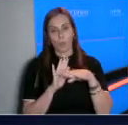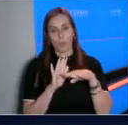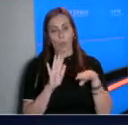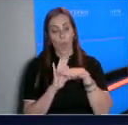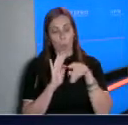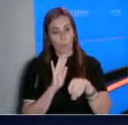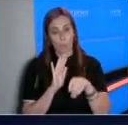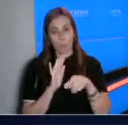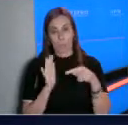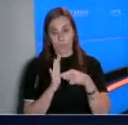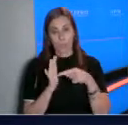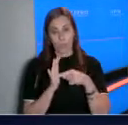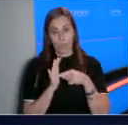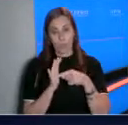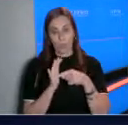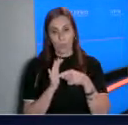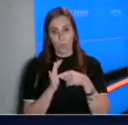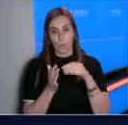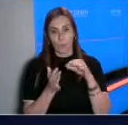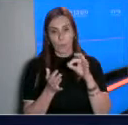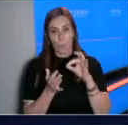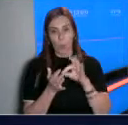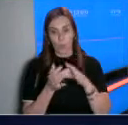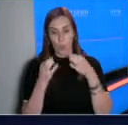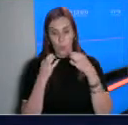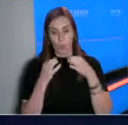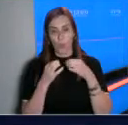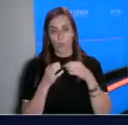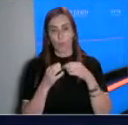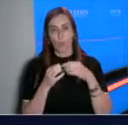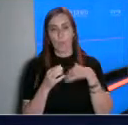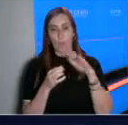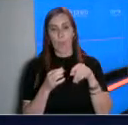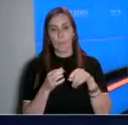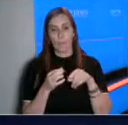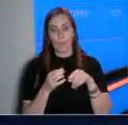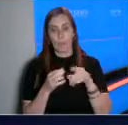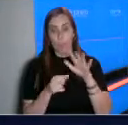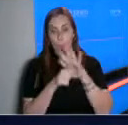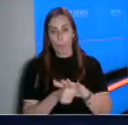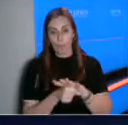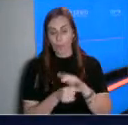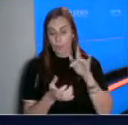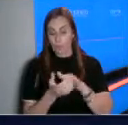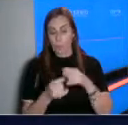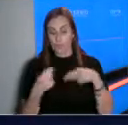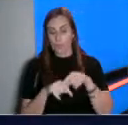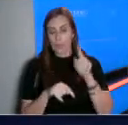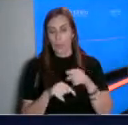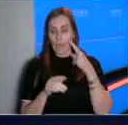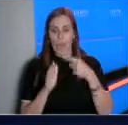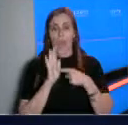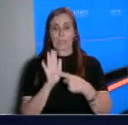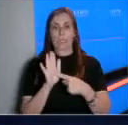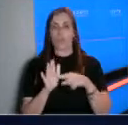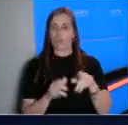לאותו חוק, כדי שמאותו שרוך כתום שדיברת עליו, כן. גם אותו שדלן, אותו לוביסט שנמצא בוועדה, יצטרך להצהיר